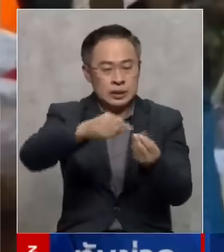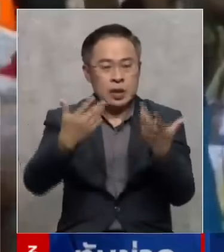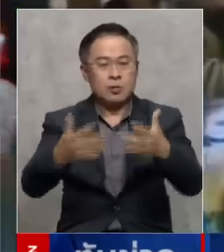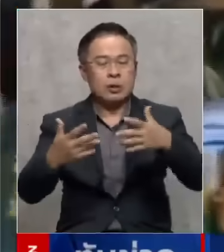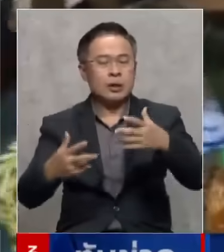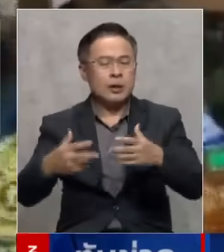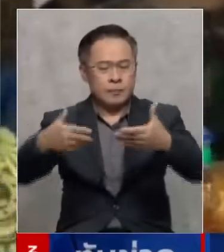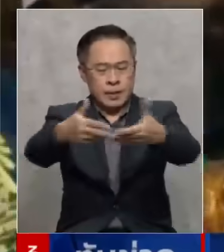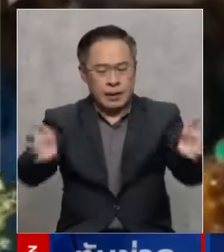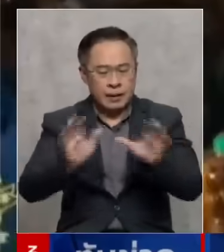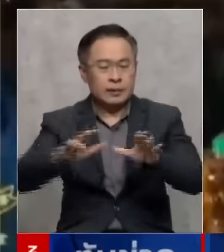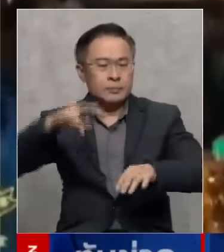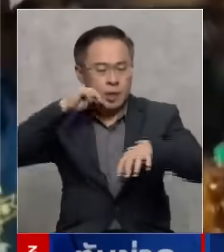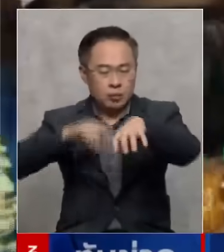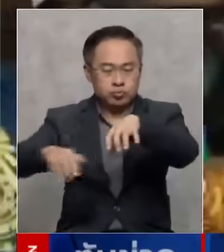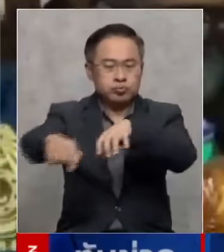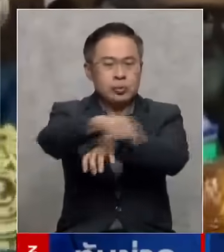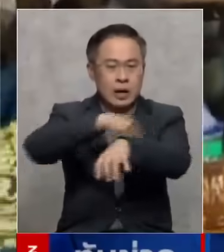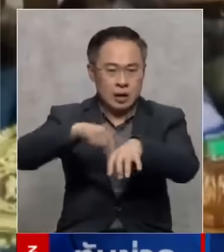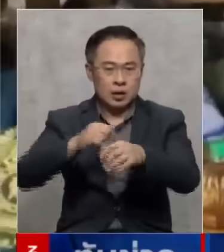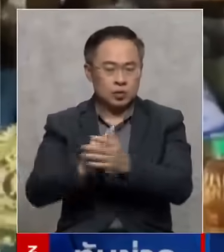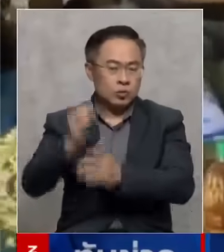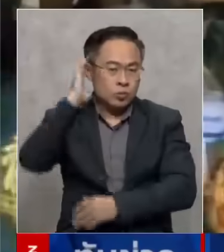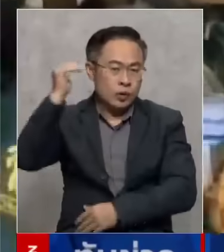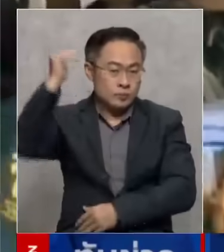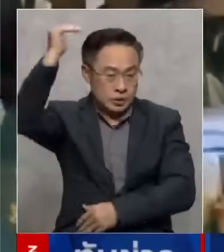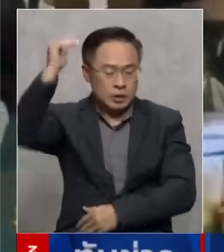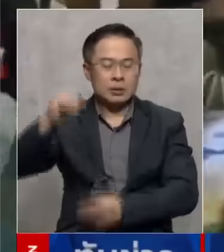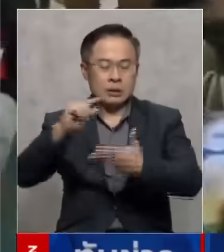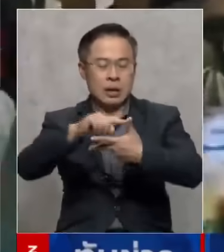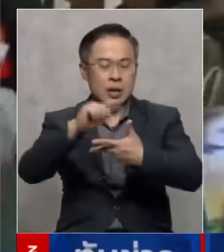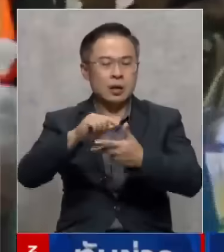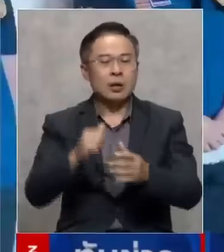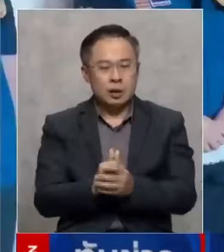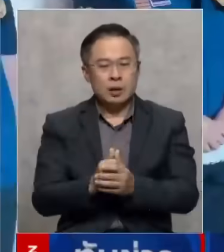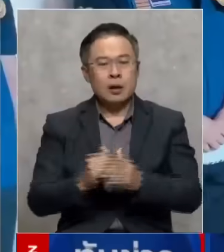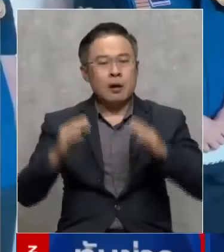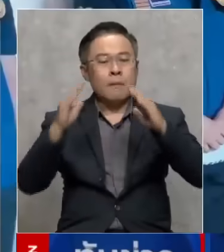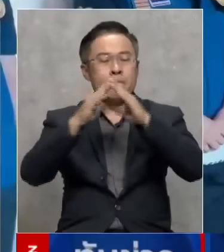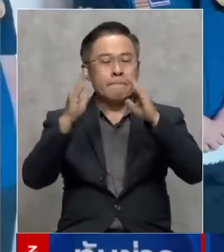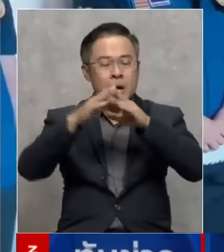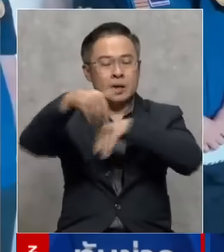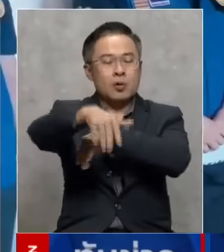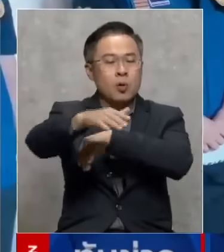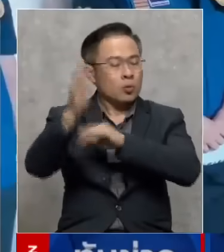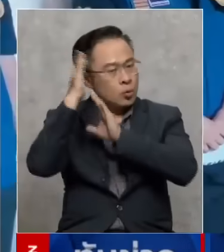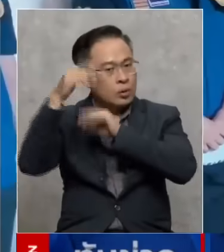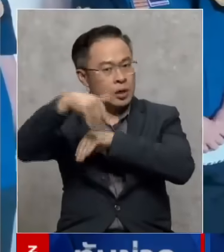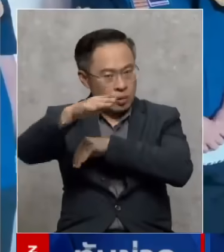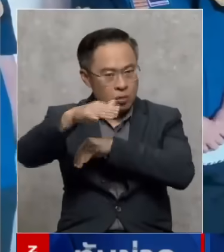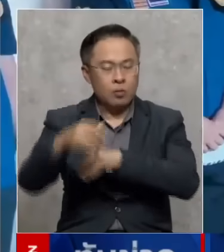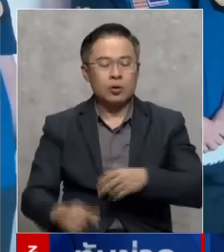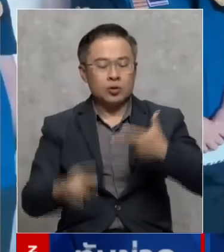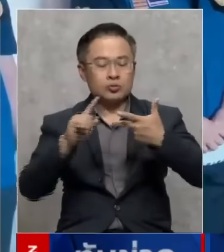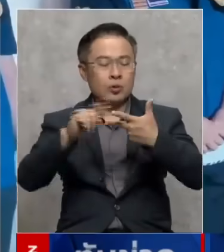นอนอยู่ที่นอกห้องของบ้านส่วนพี่คนกลางก็ต้องนอนในสวนน้องสาวคนเล็กก็ใช้ห้องนอนเล็กๆภายในบ้านเนี่ย